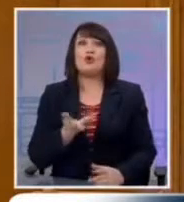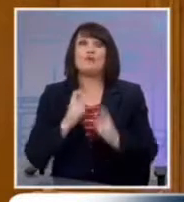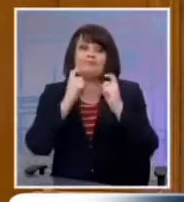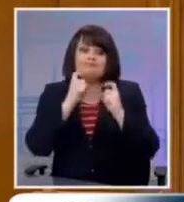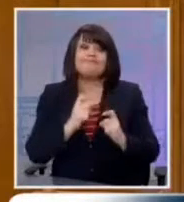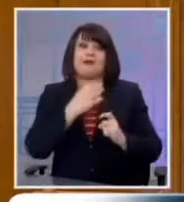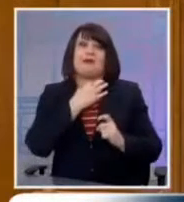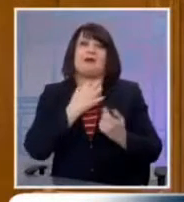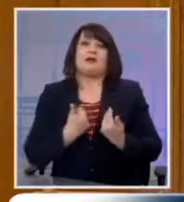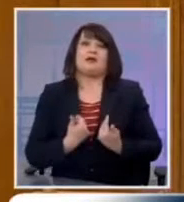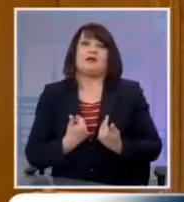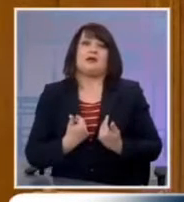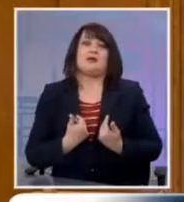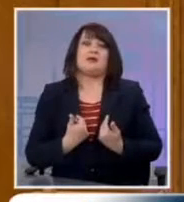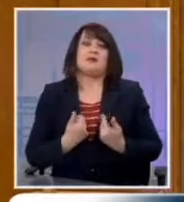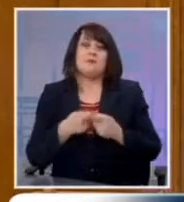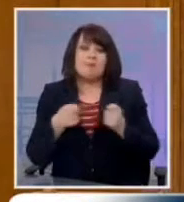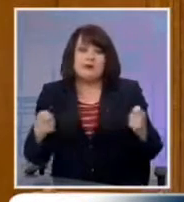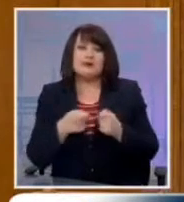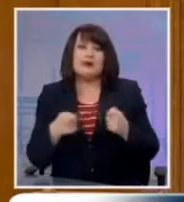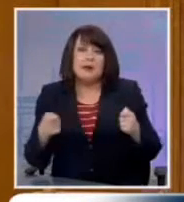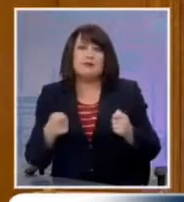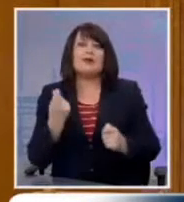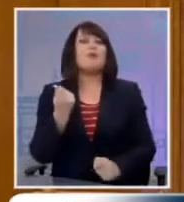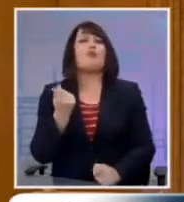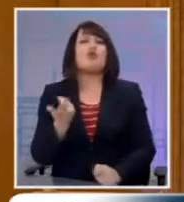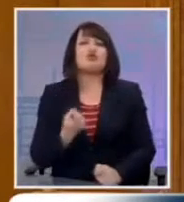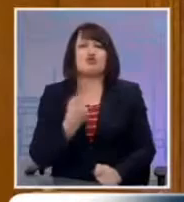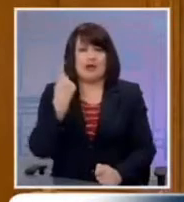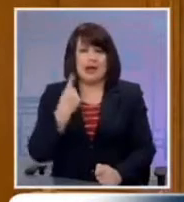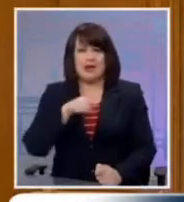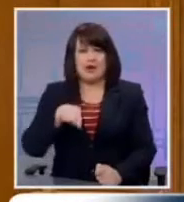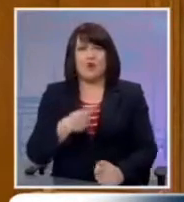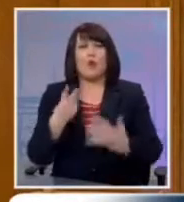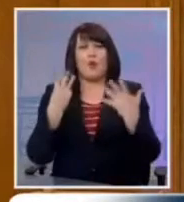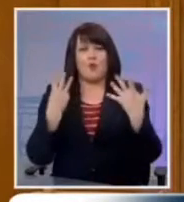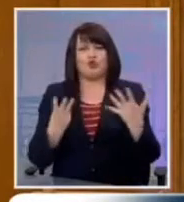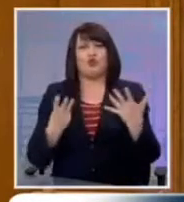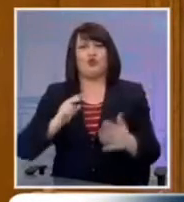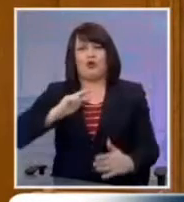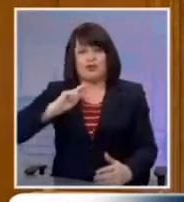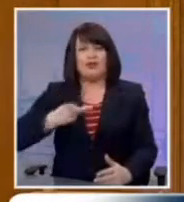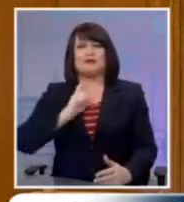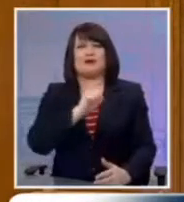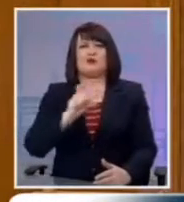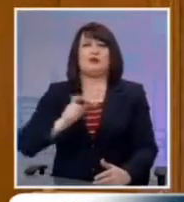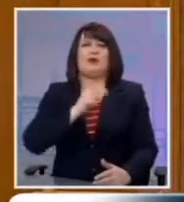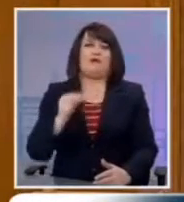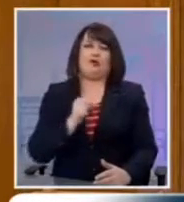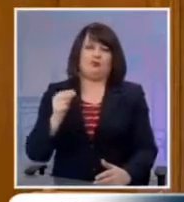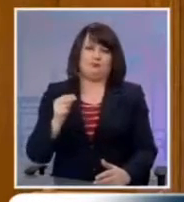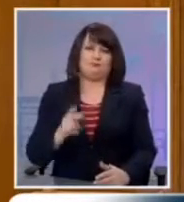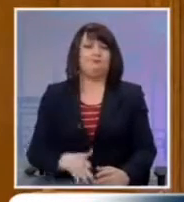αναγκαζόμαστε να πάρουμε μέτρα ύψους 1,8 δισεκατομμύρια ευρώ.